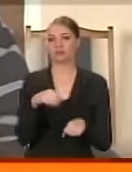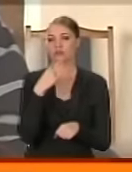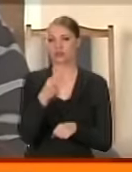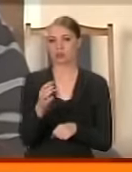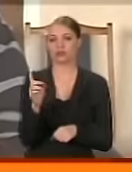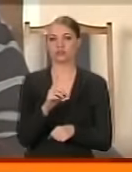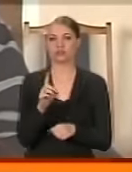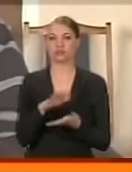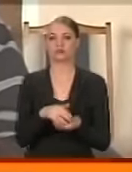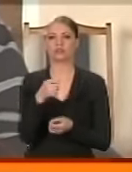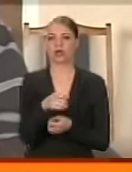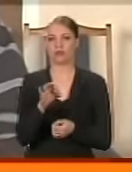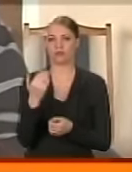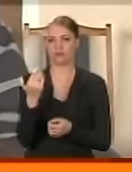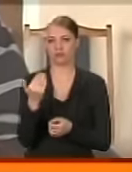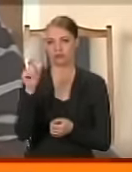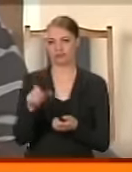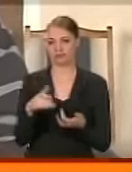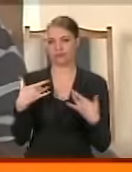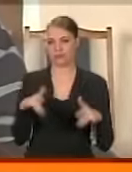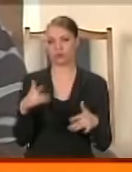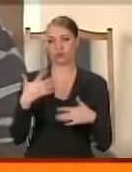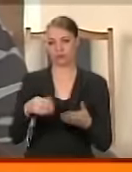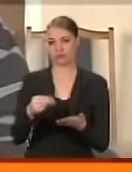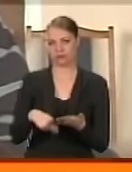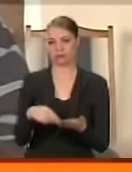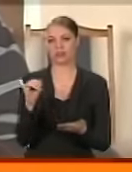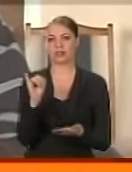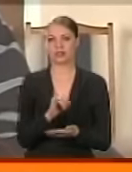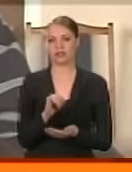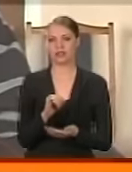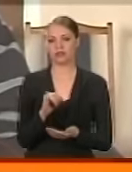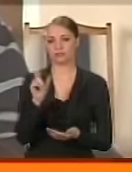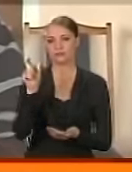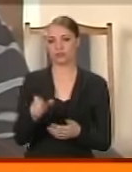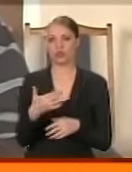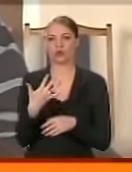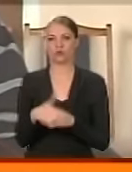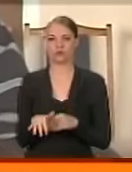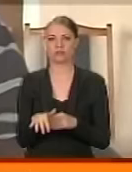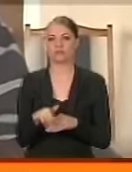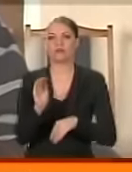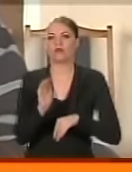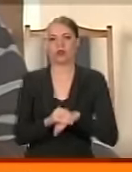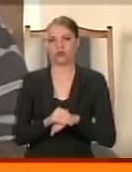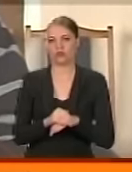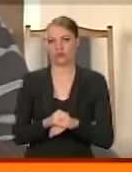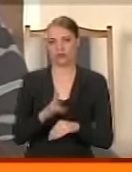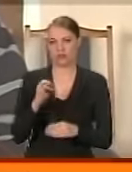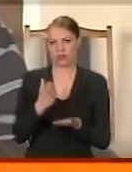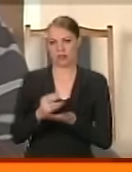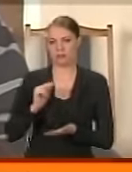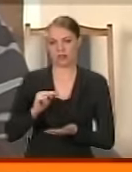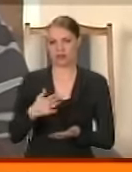що заява про її звільнення вже підписана. І вона вже фактично не є